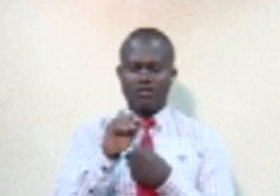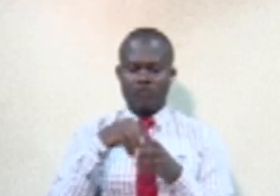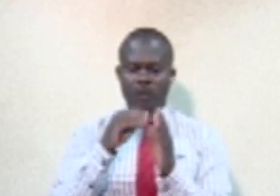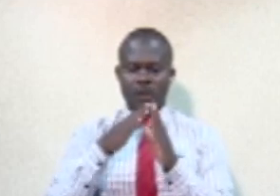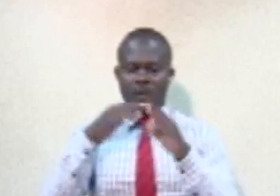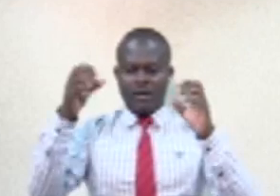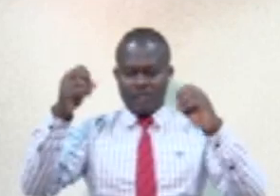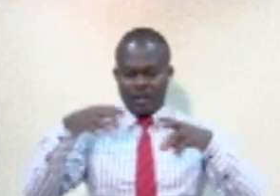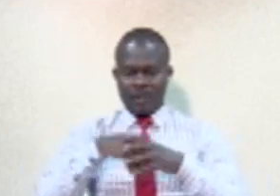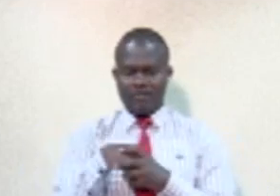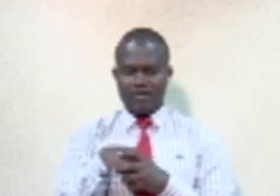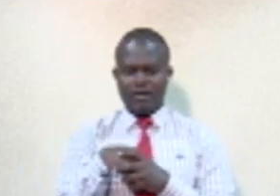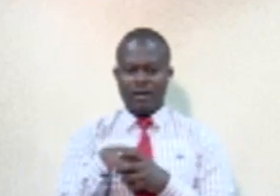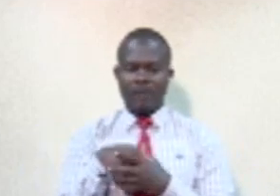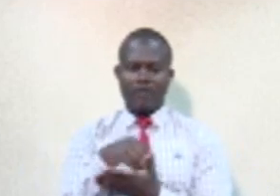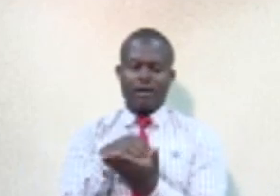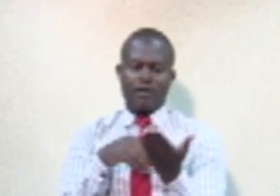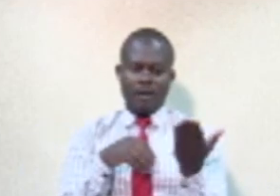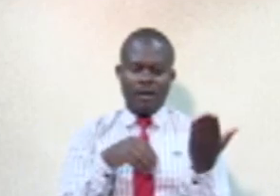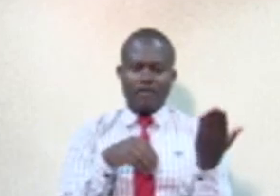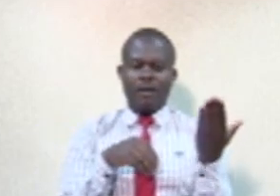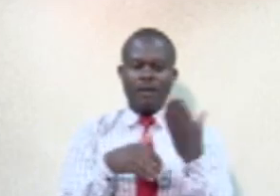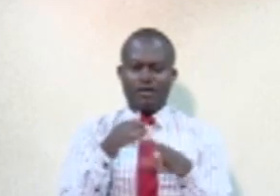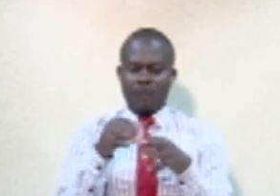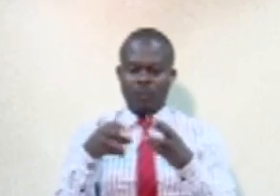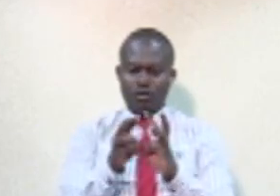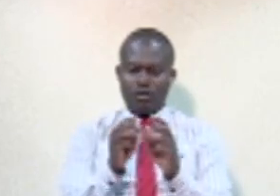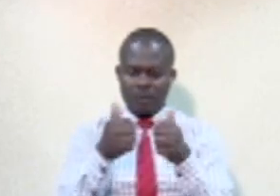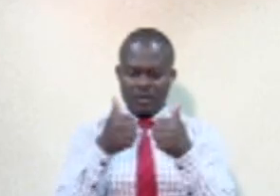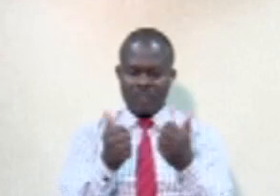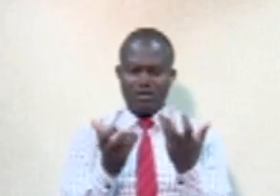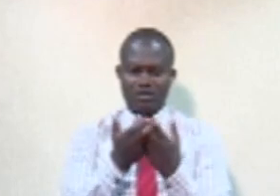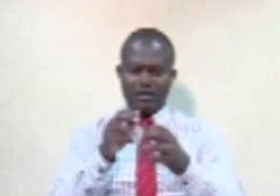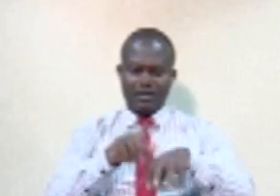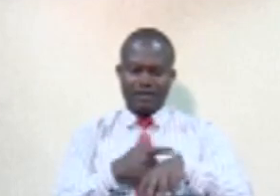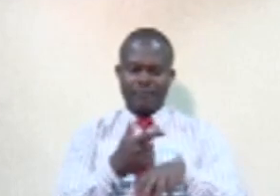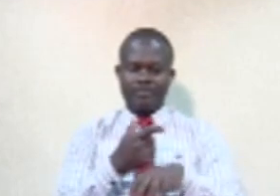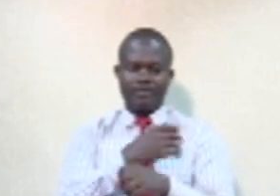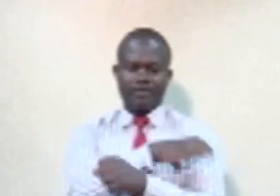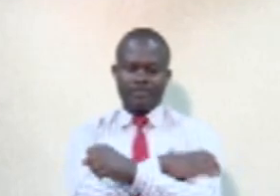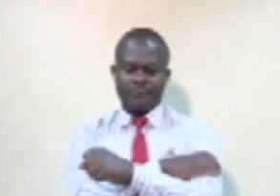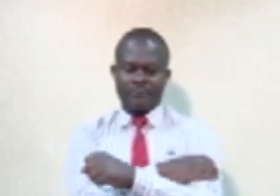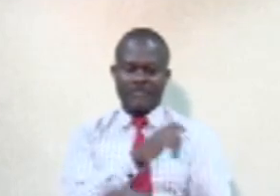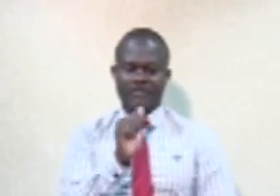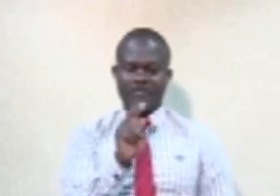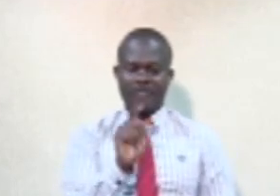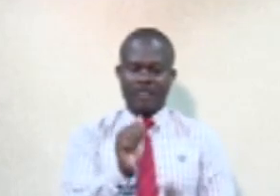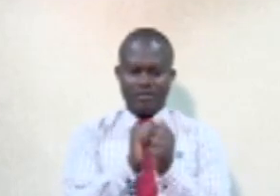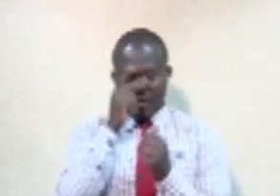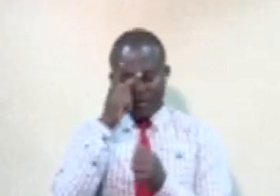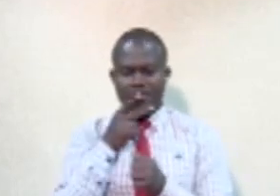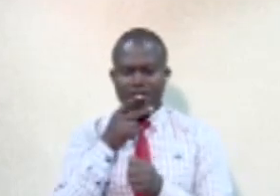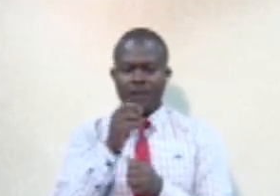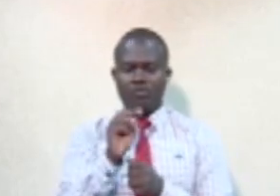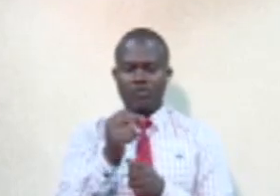Kigali ni hahiro ryubatswe mu buryo bwiza bugezweho Captain Tanzi Jacques n'umubyeyi